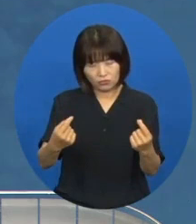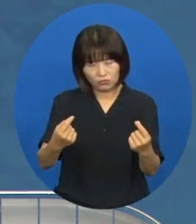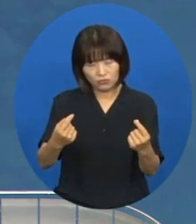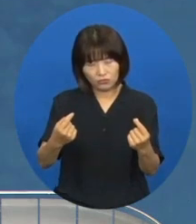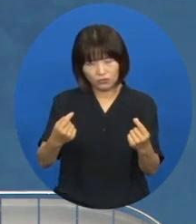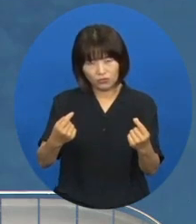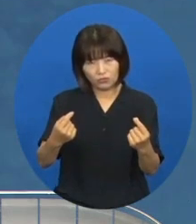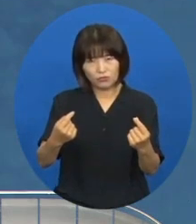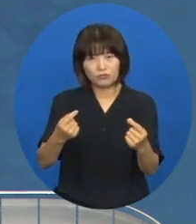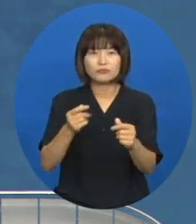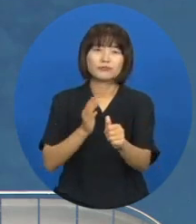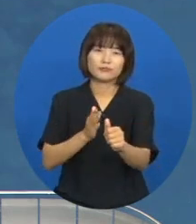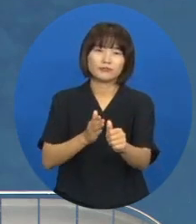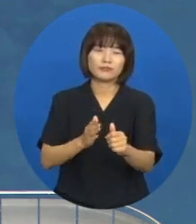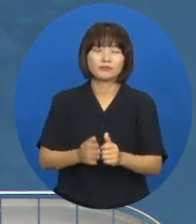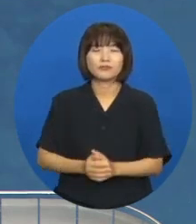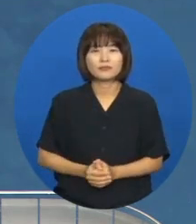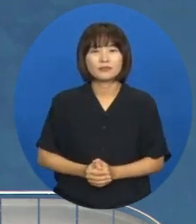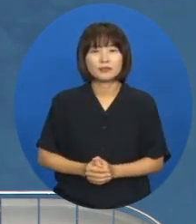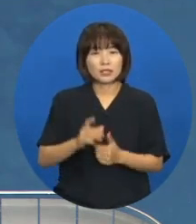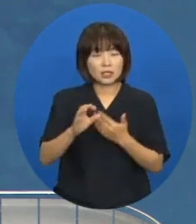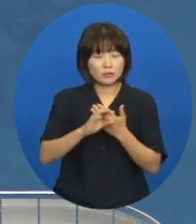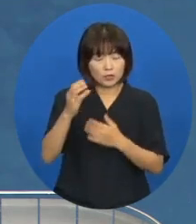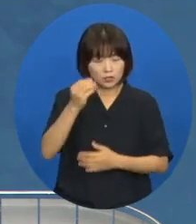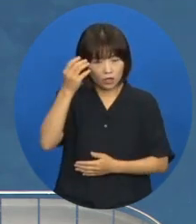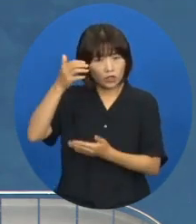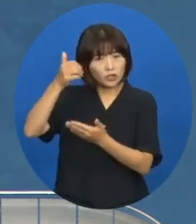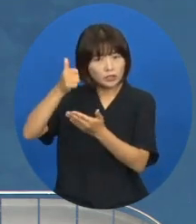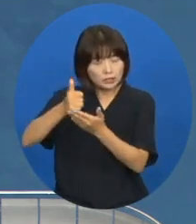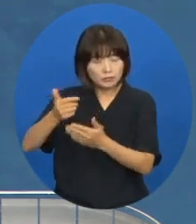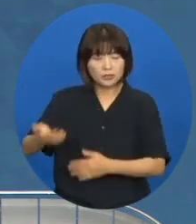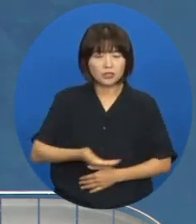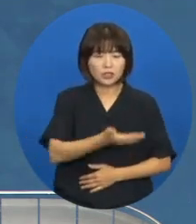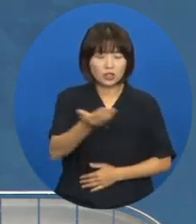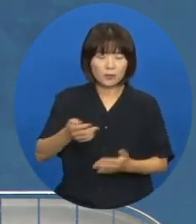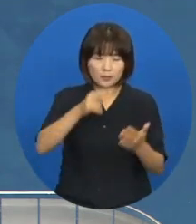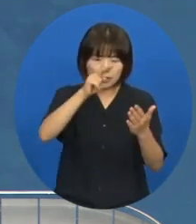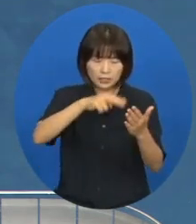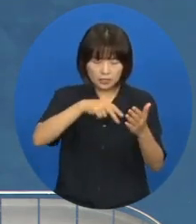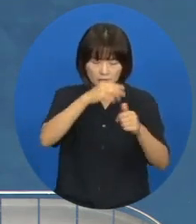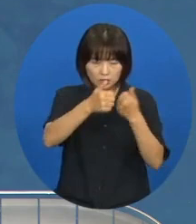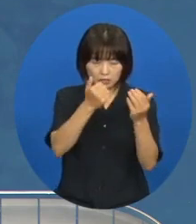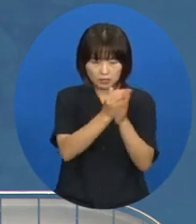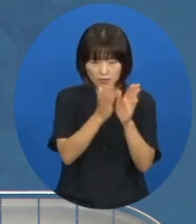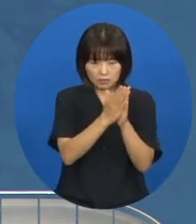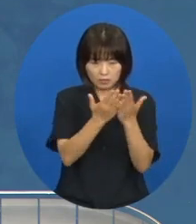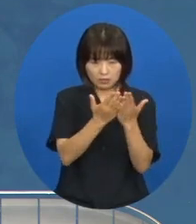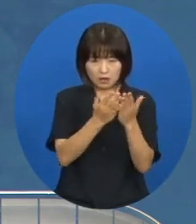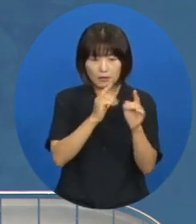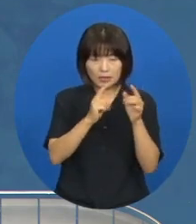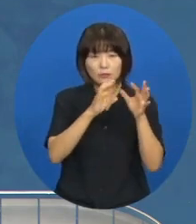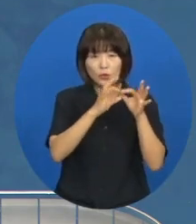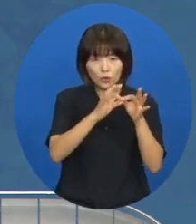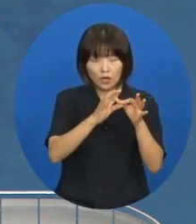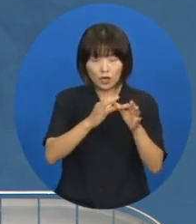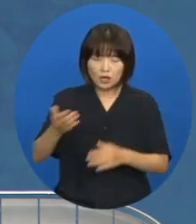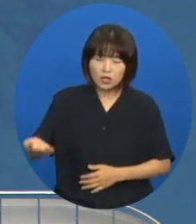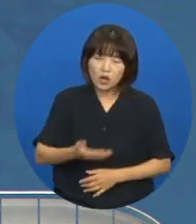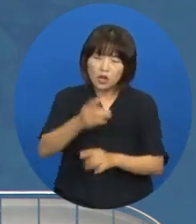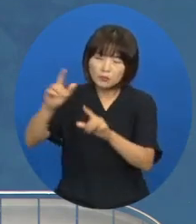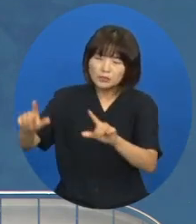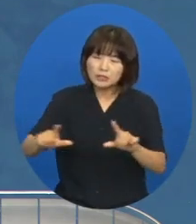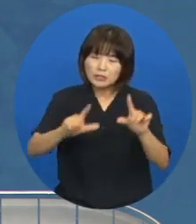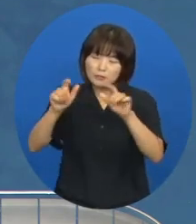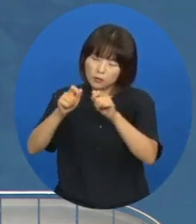꾸준히 읽어가시면 돼요. 그러면 성령께서 여러분이 읽는 성경의 말씀을 통하여 여러분의 삶의